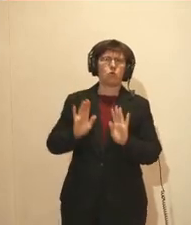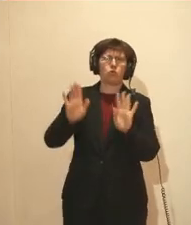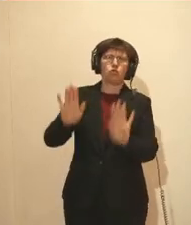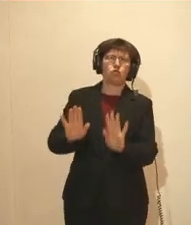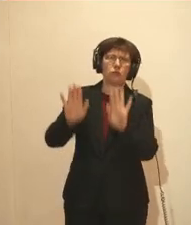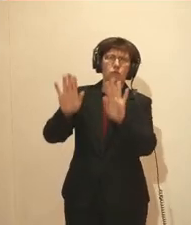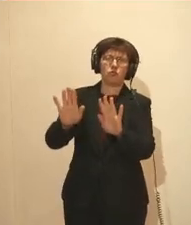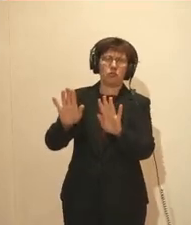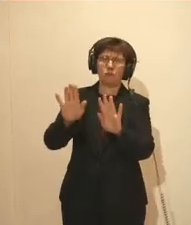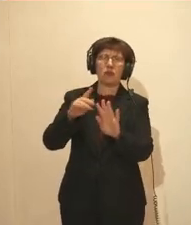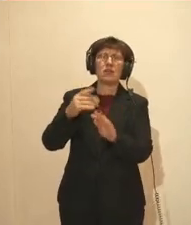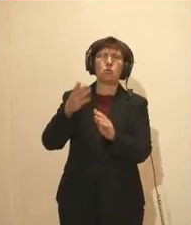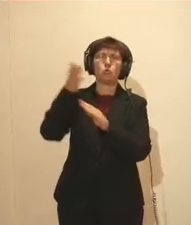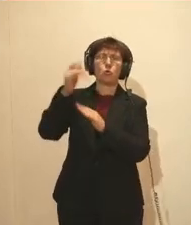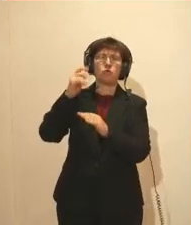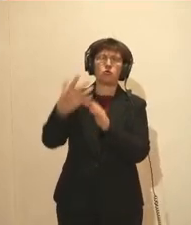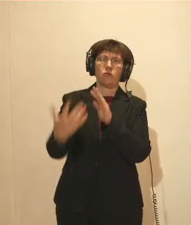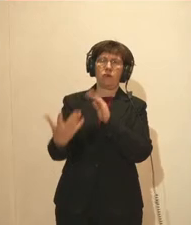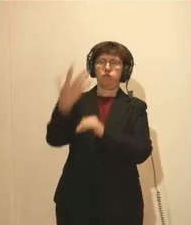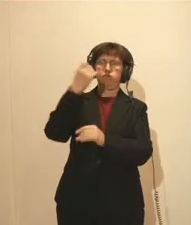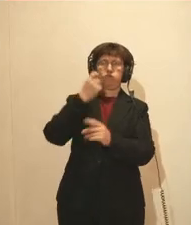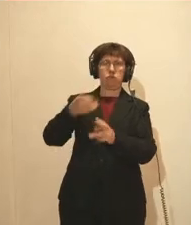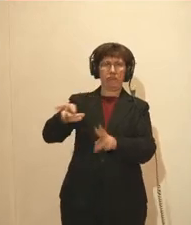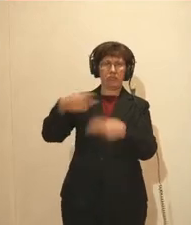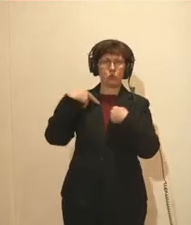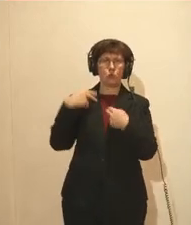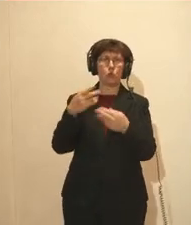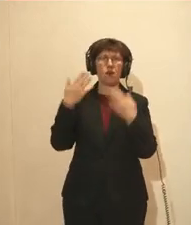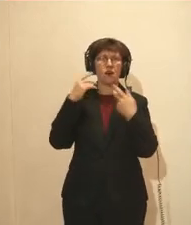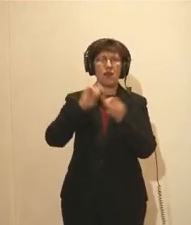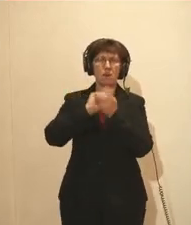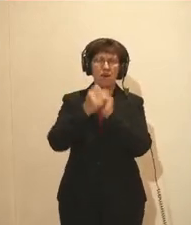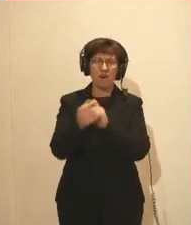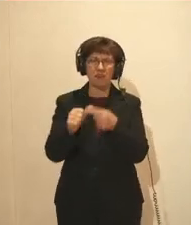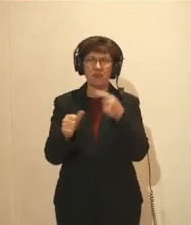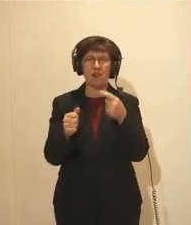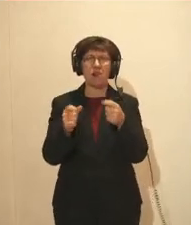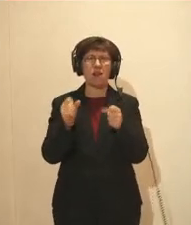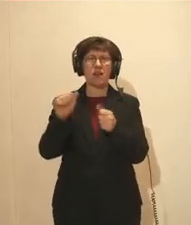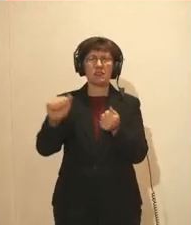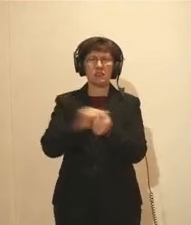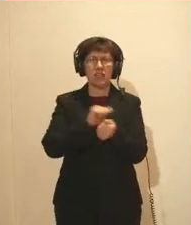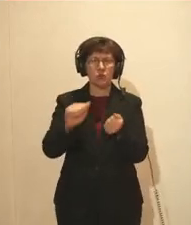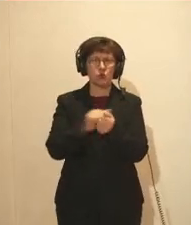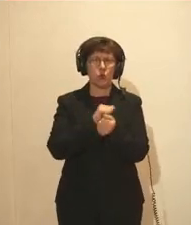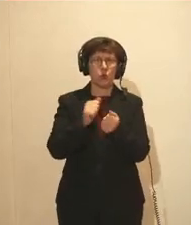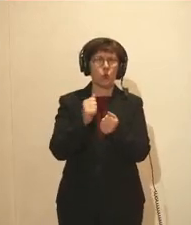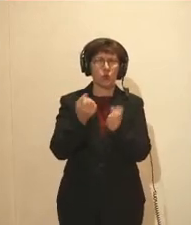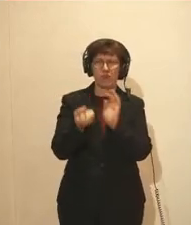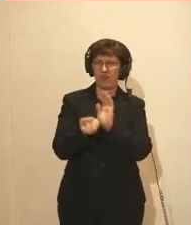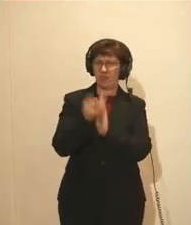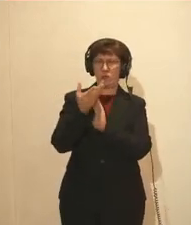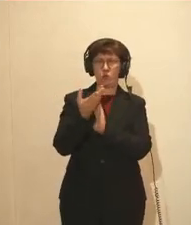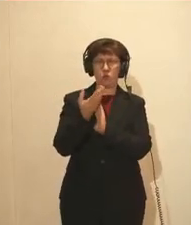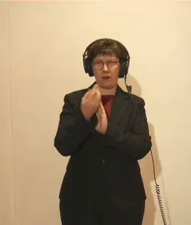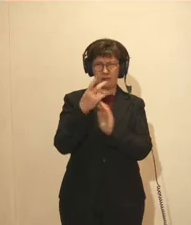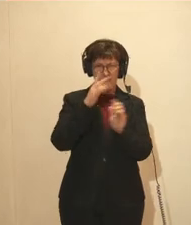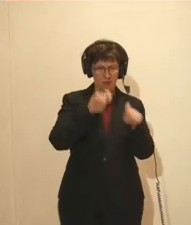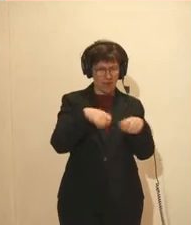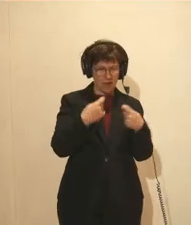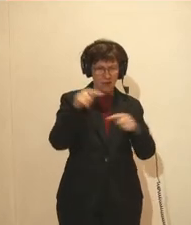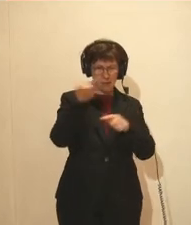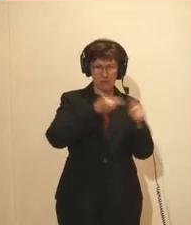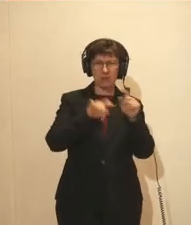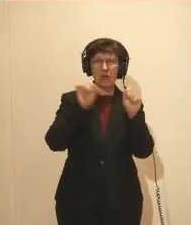die holt uns nämlich mittlerweile ein was den klimawandel und was die zerstörung von natur angeht so wenn man das sieht im ergebnis und was